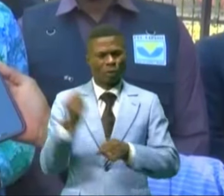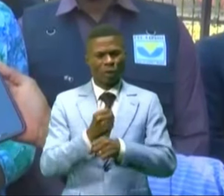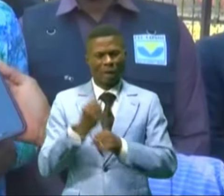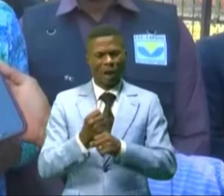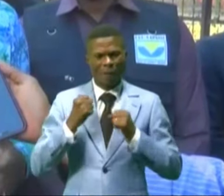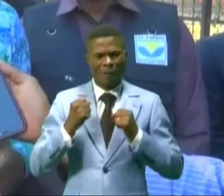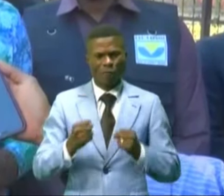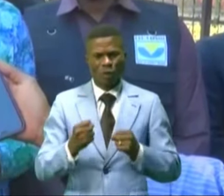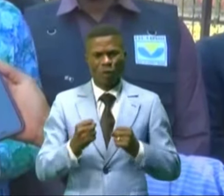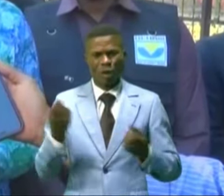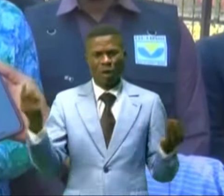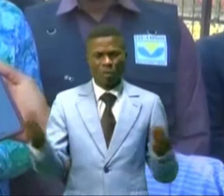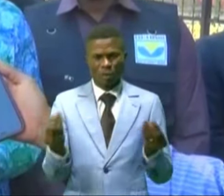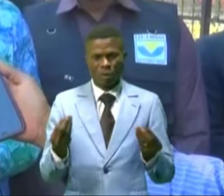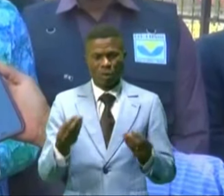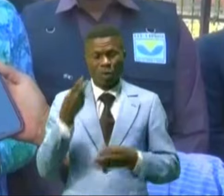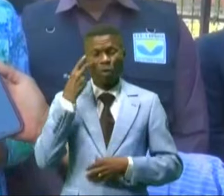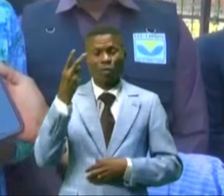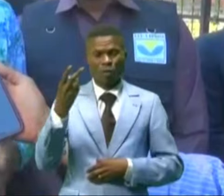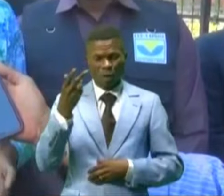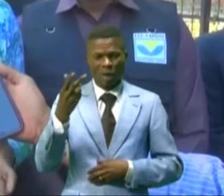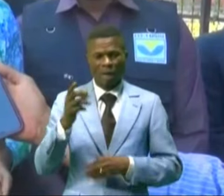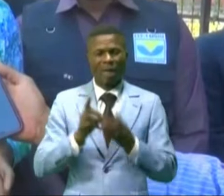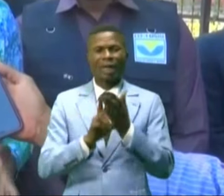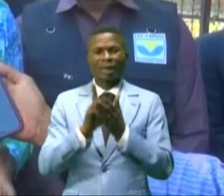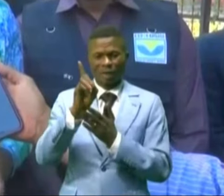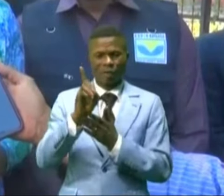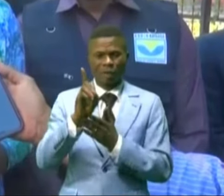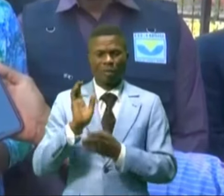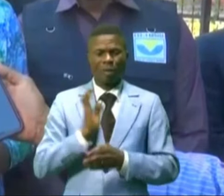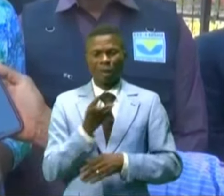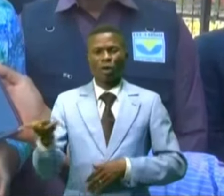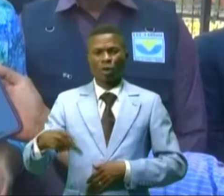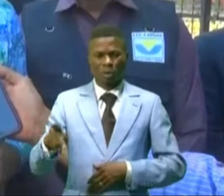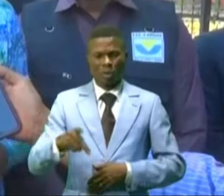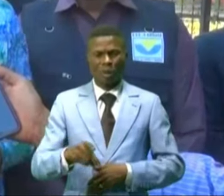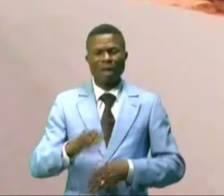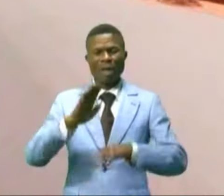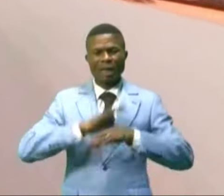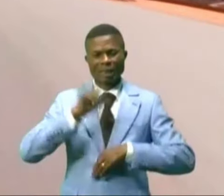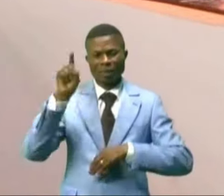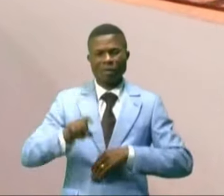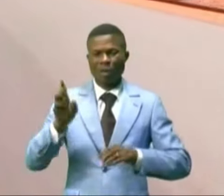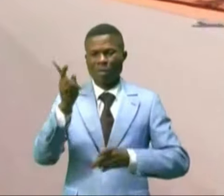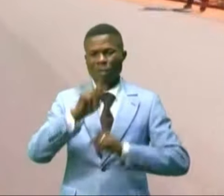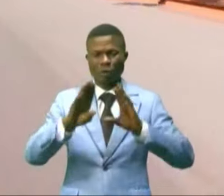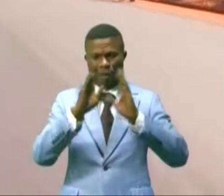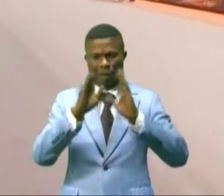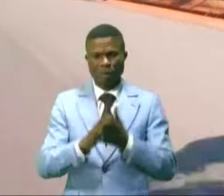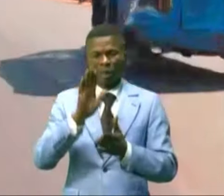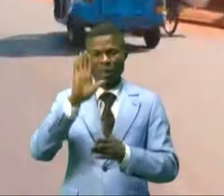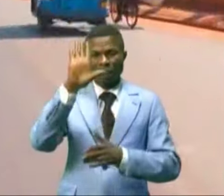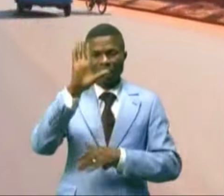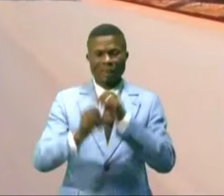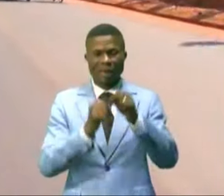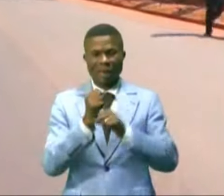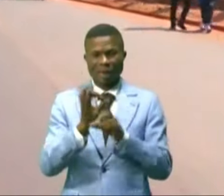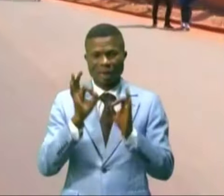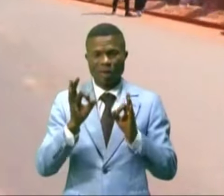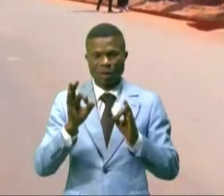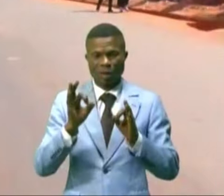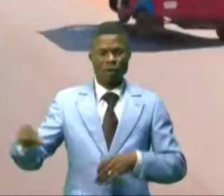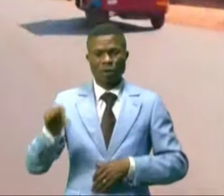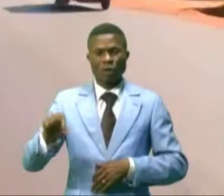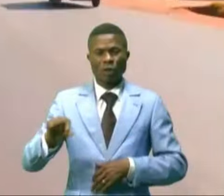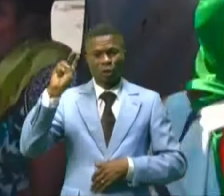d'arrache-pied pour pouvoir répondre aux attentes de notre population. Le deuxième mandat de Jacques Kaboula Katwe à la tête du